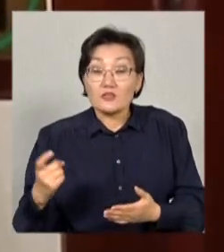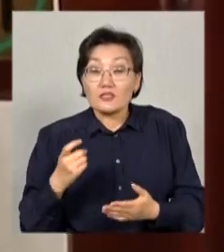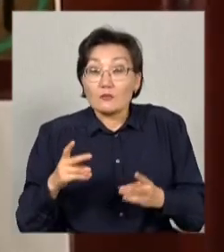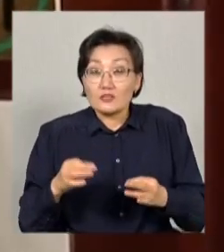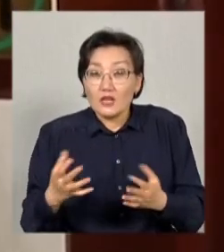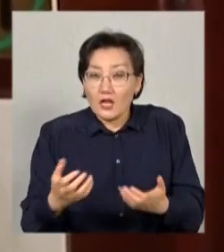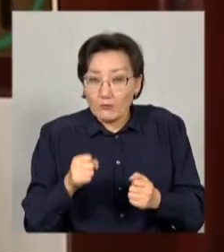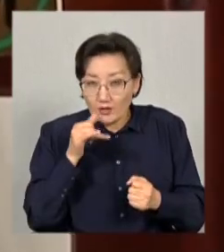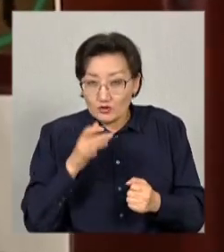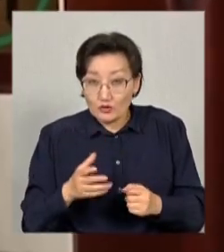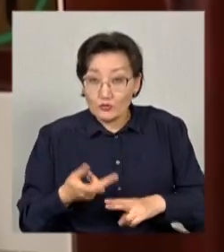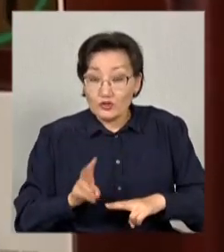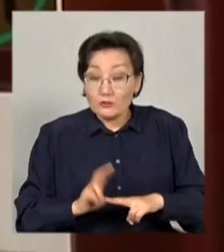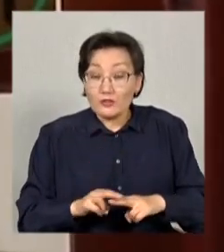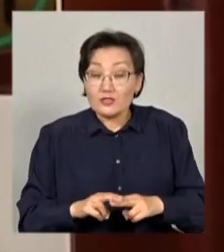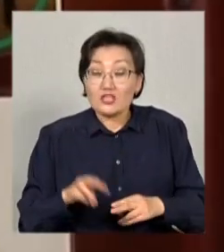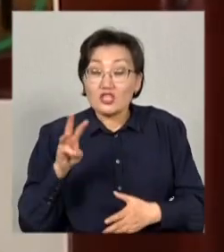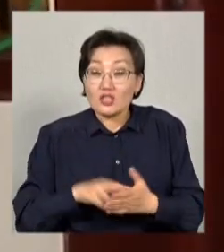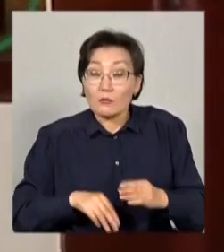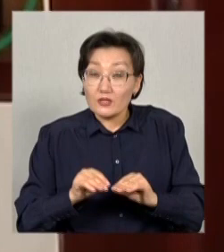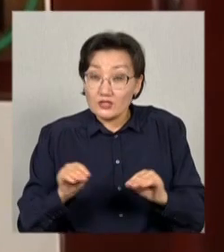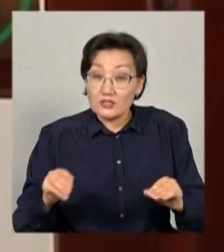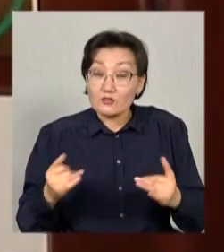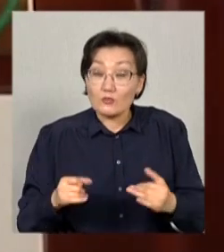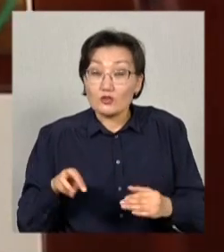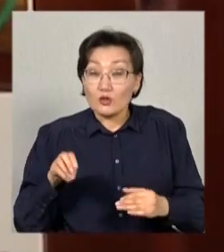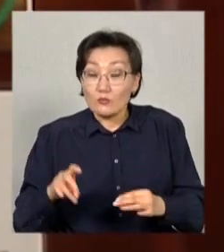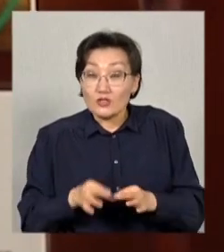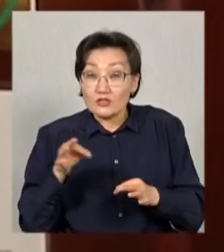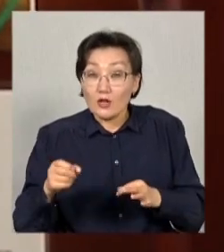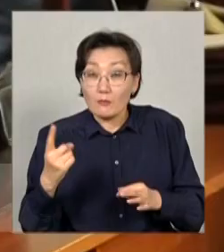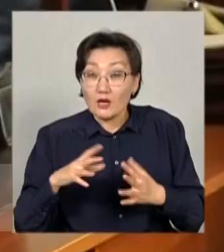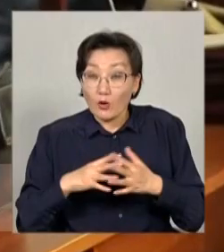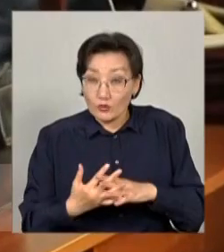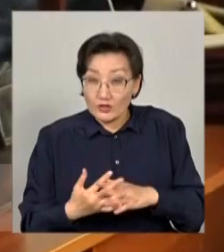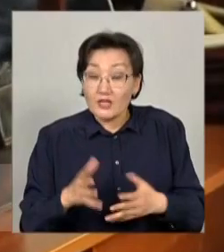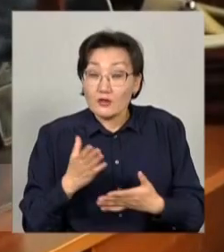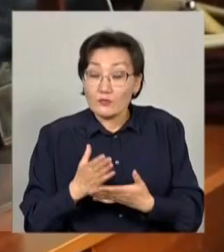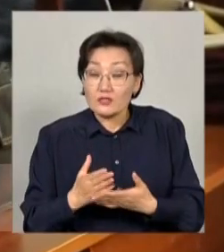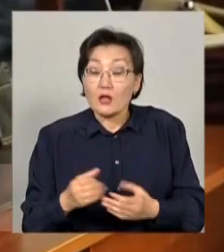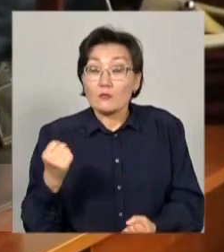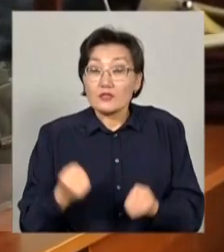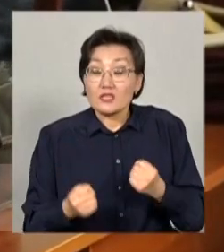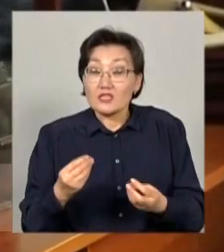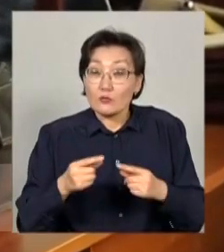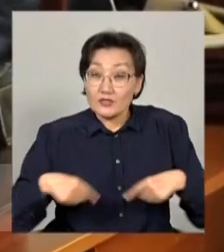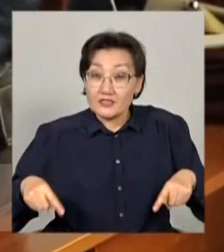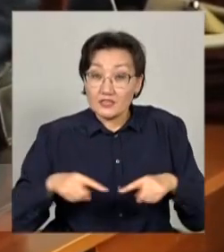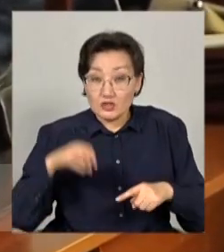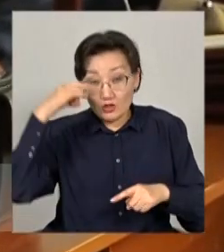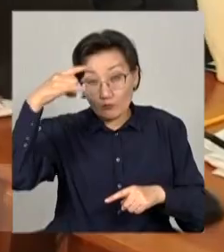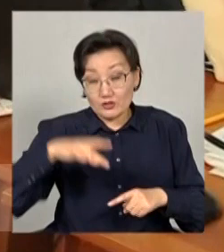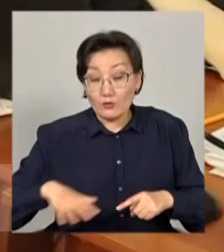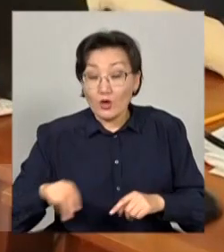бірақ ала алмай отырым. Өйткені ол айып тұраққа қойылды. Қазір Түркістан облысының бір ауылында. Дархан секілді қаржы пирамидасының Қазақстан